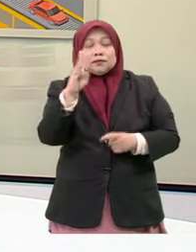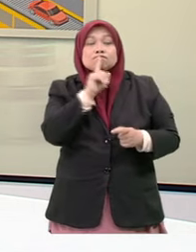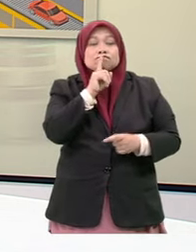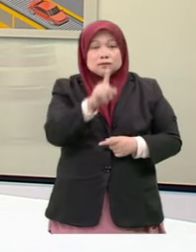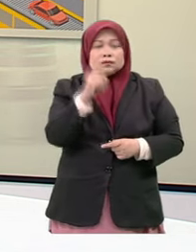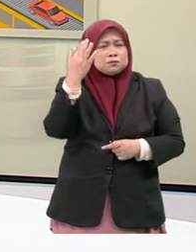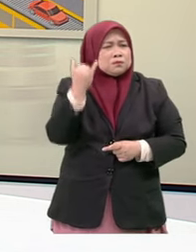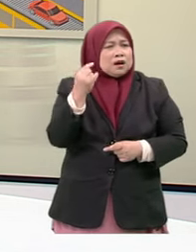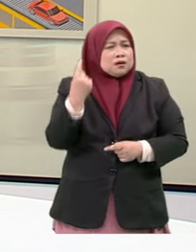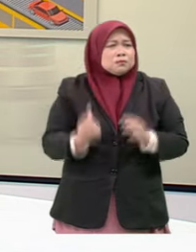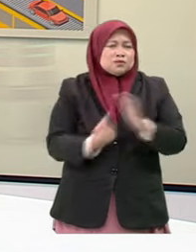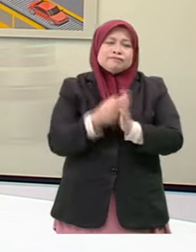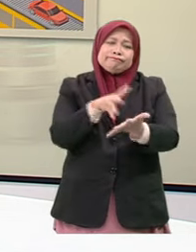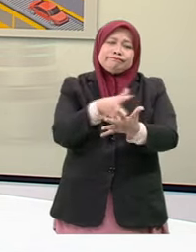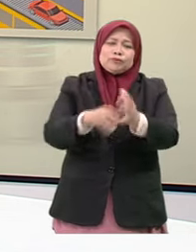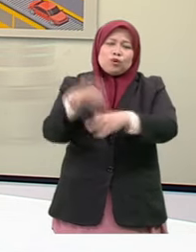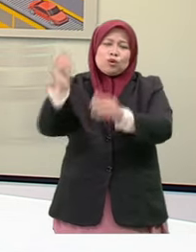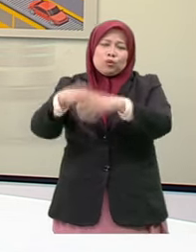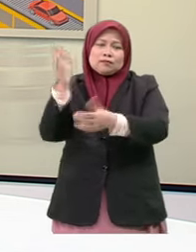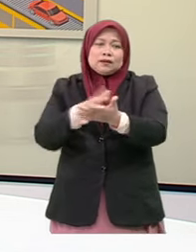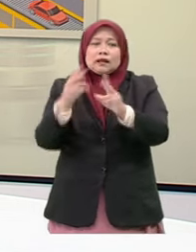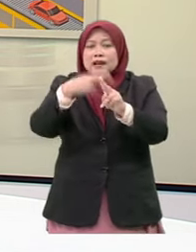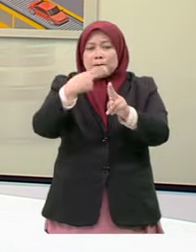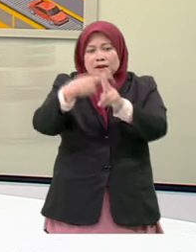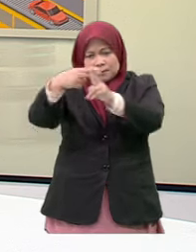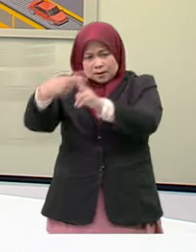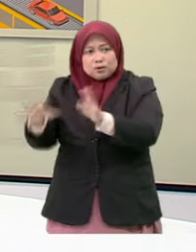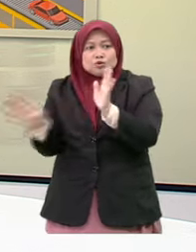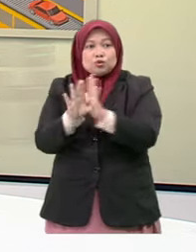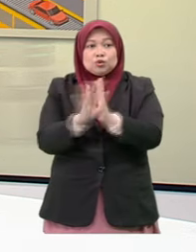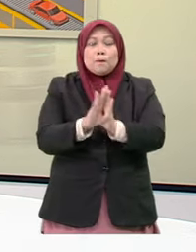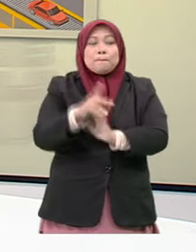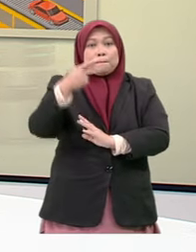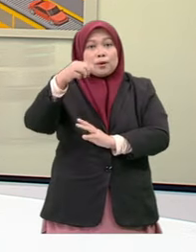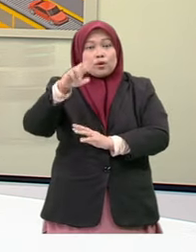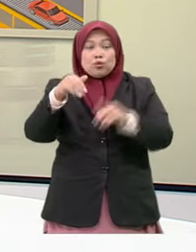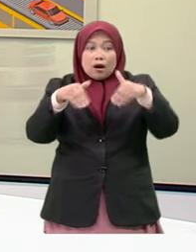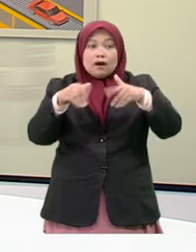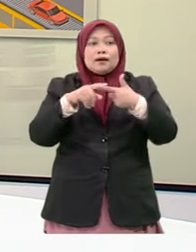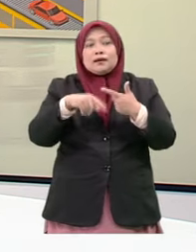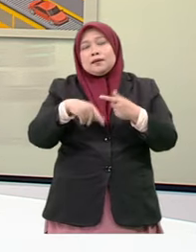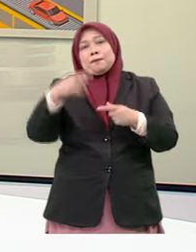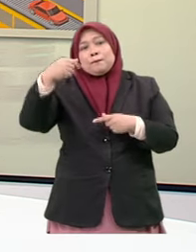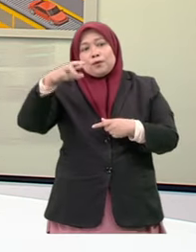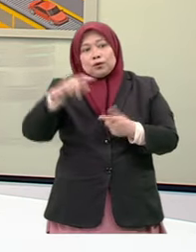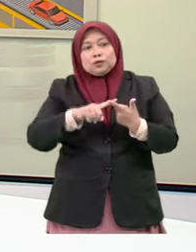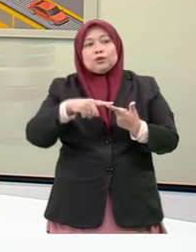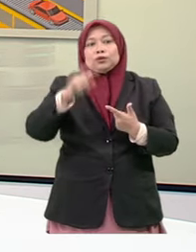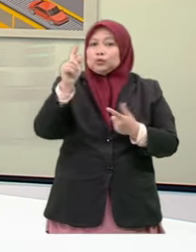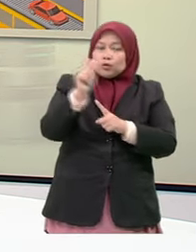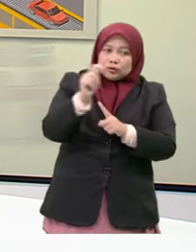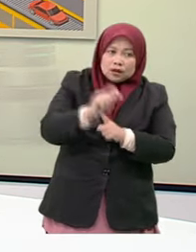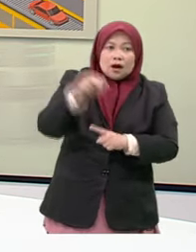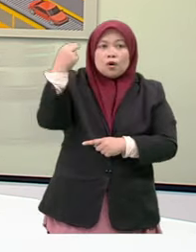berpunca daripada pengeluaran yang lebih lemah merentasi jenama utama seperti produa Proton Toyota Honda di mana produa